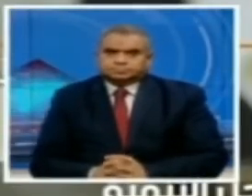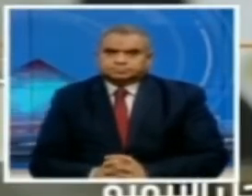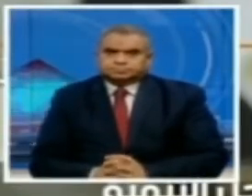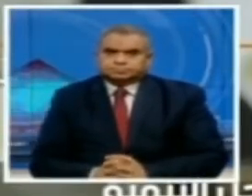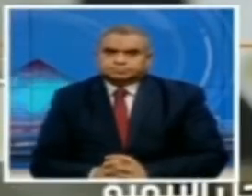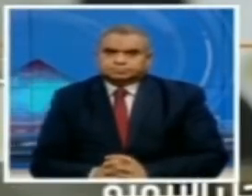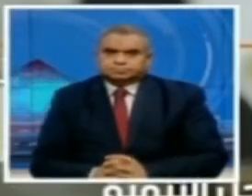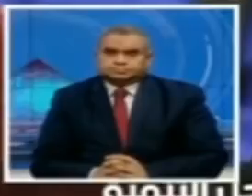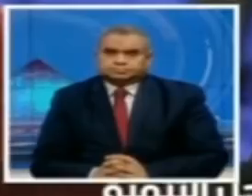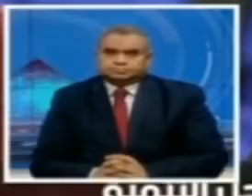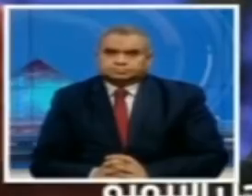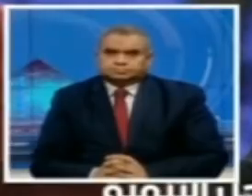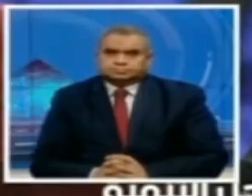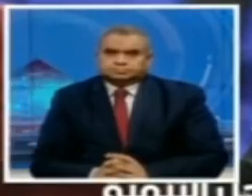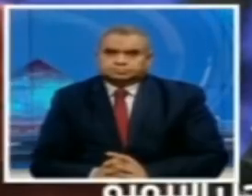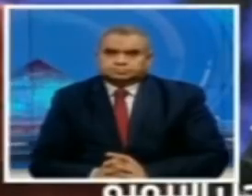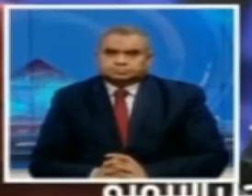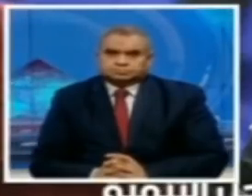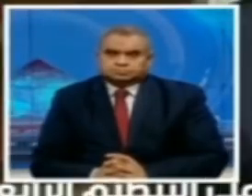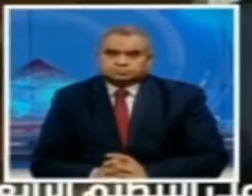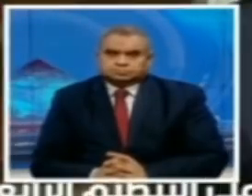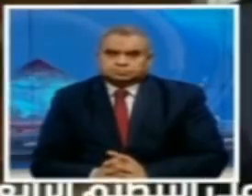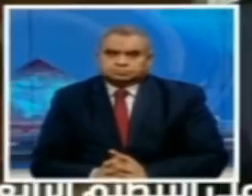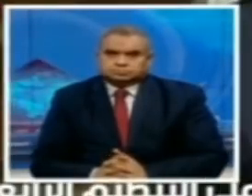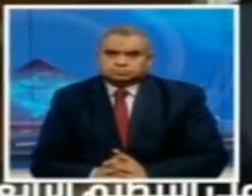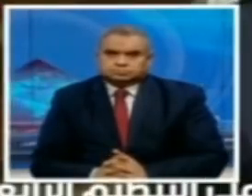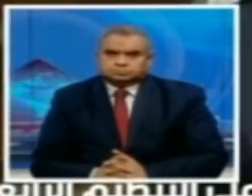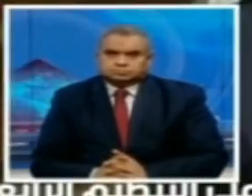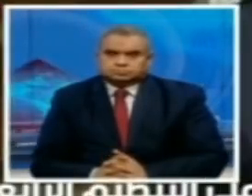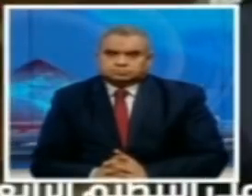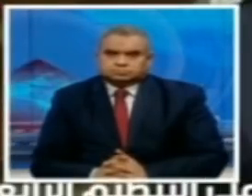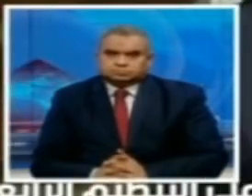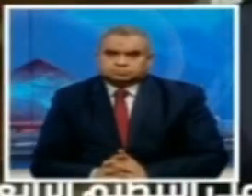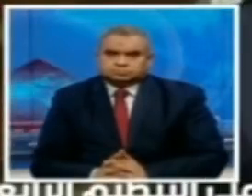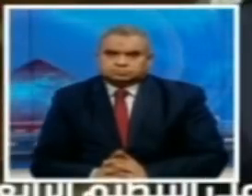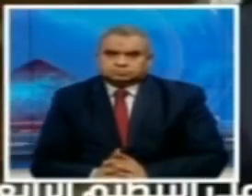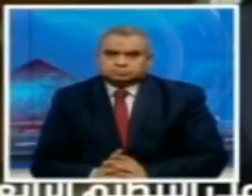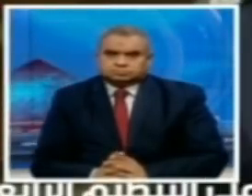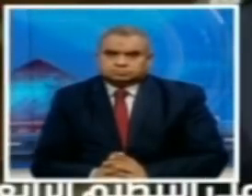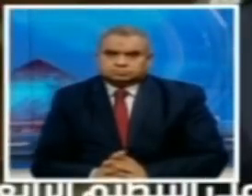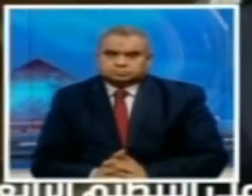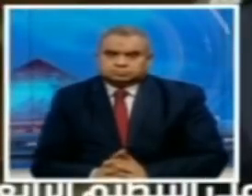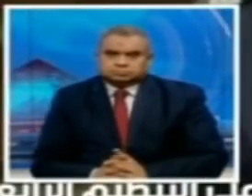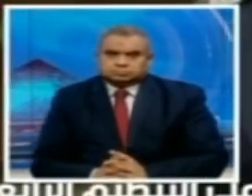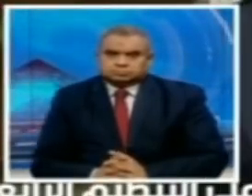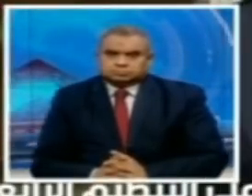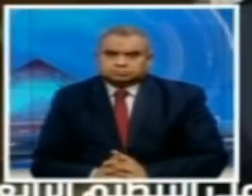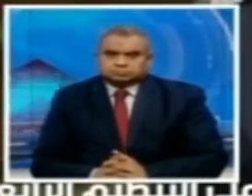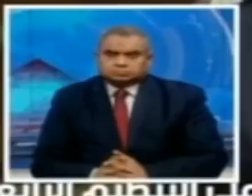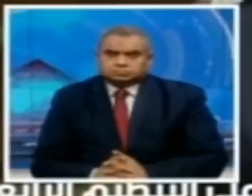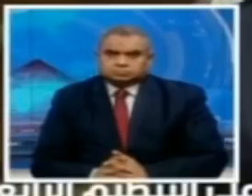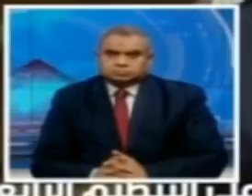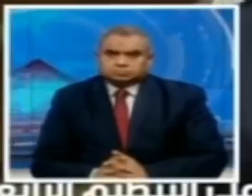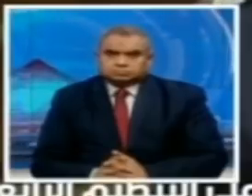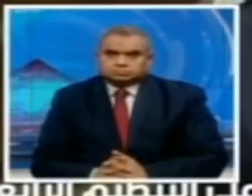pour le développement pour la facilitation. Mes profonds respects vont également à l'endroit de tous